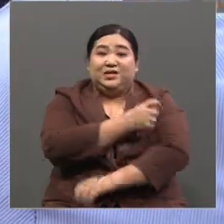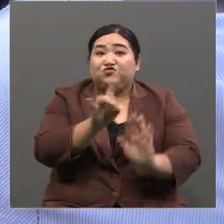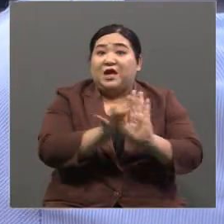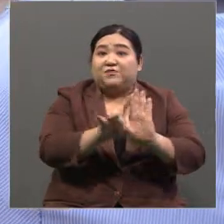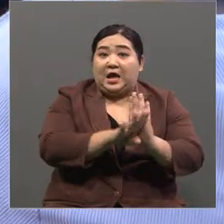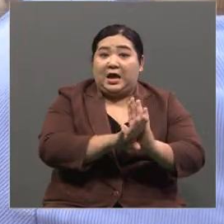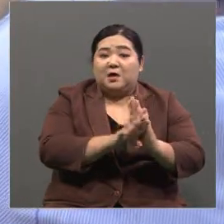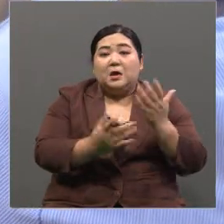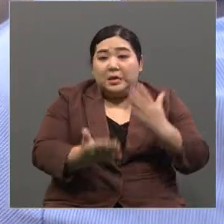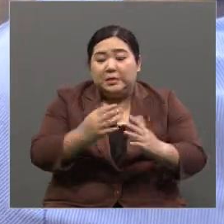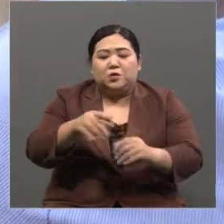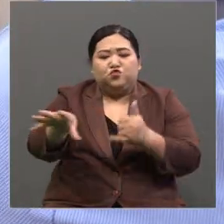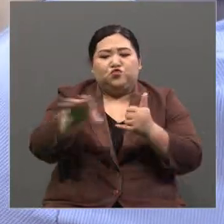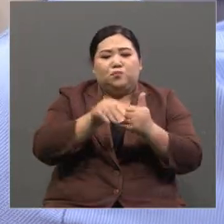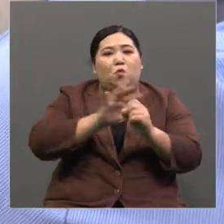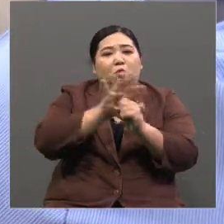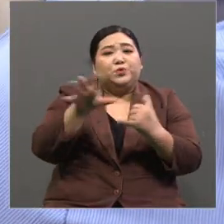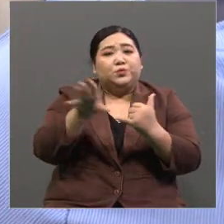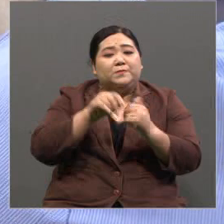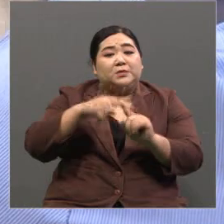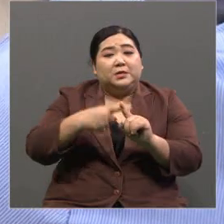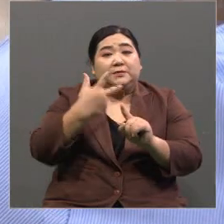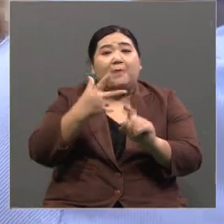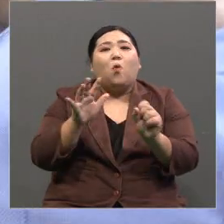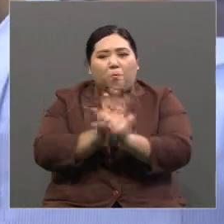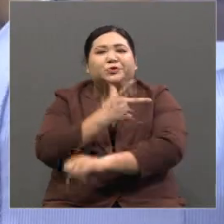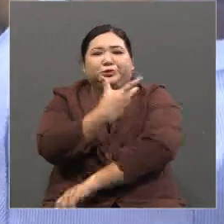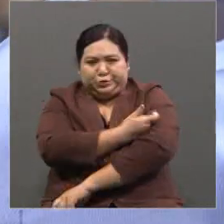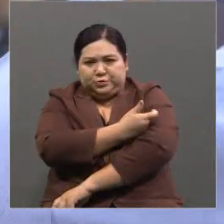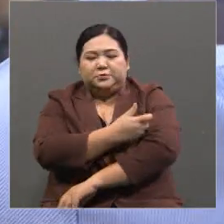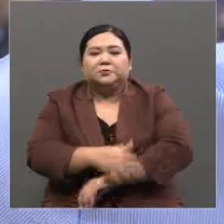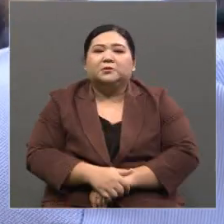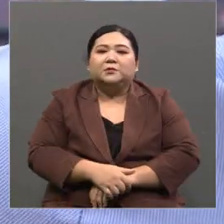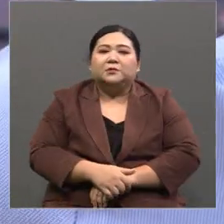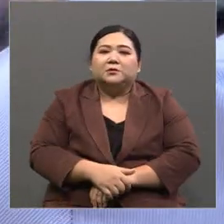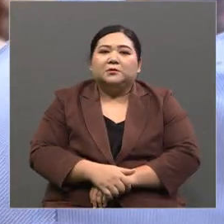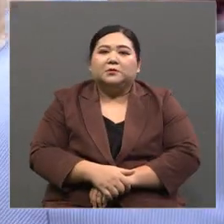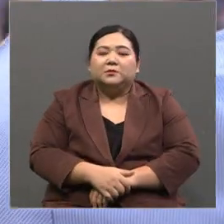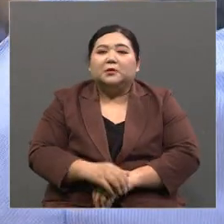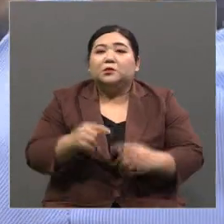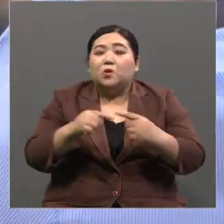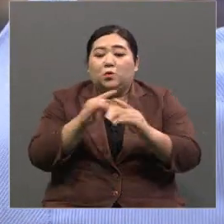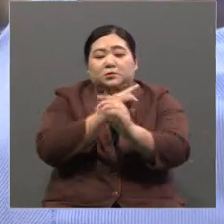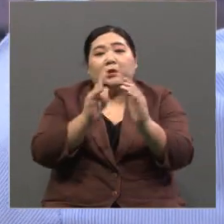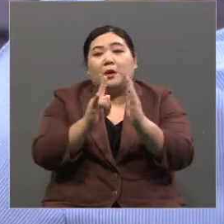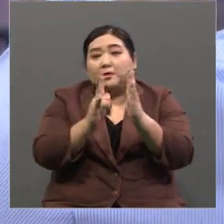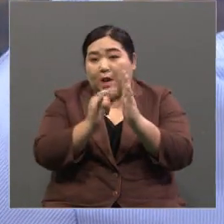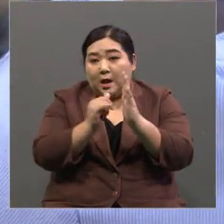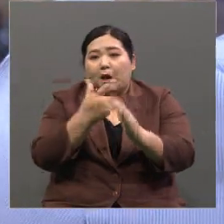างน้อย3เดือนค่ะโดยวัคซีนโควิด -19 ที่บอกว่าปีละครั้งเนี่ยก็สามารถฉีดพร้อมกับวัคซีนไข้หวัดใหญ่ได้ด้วย